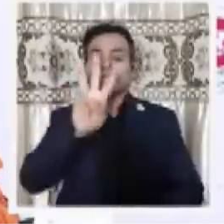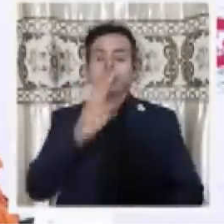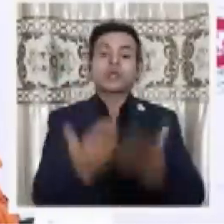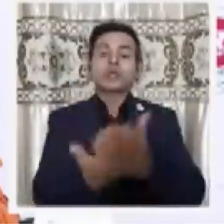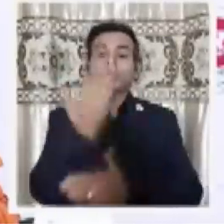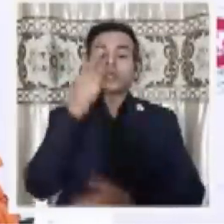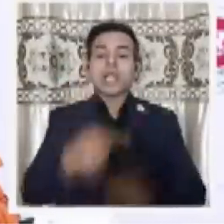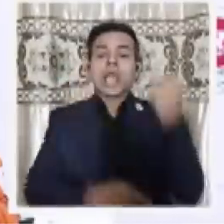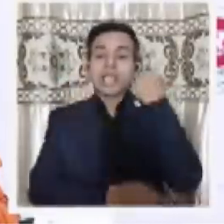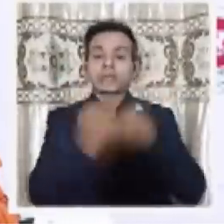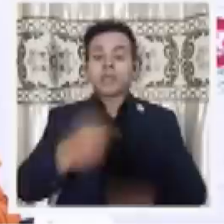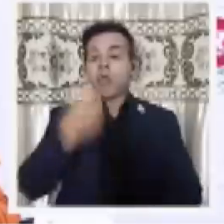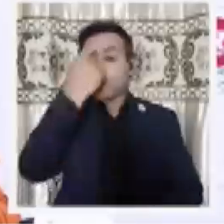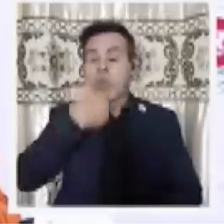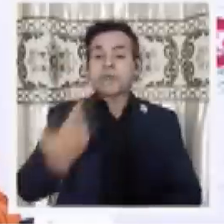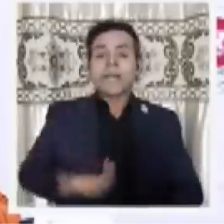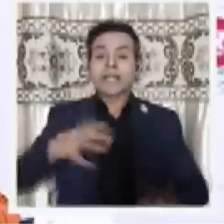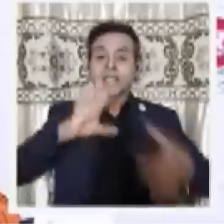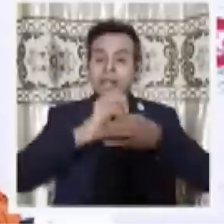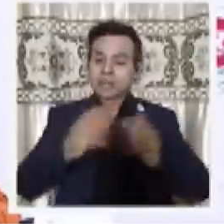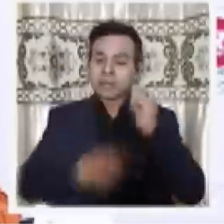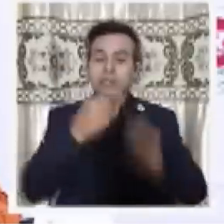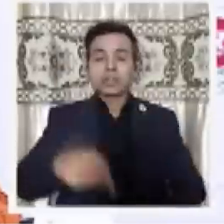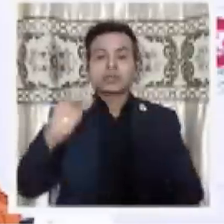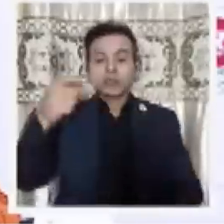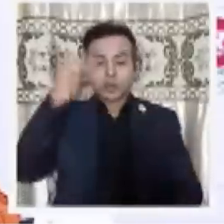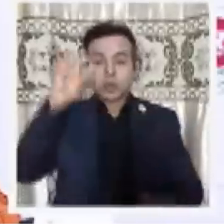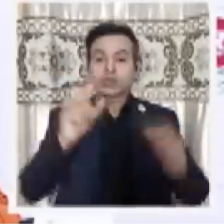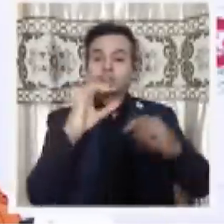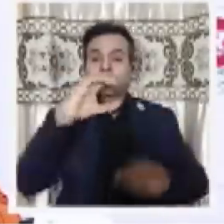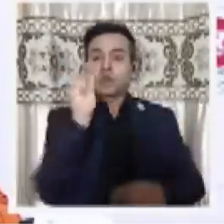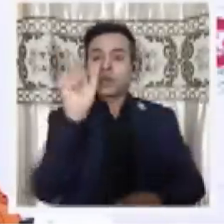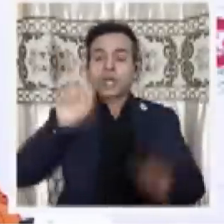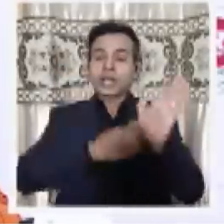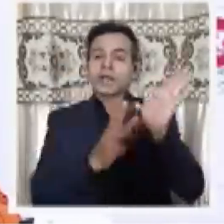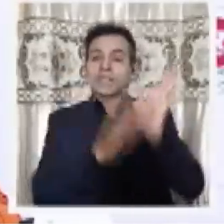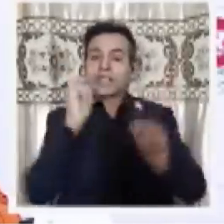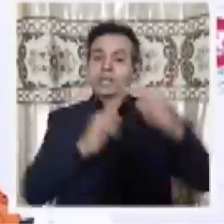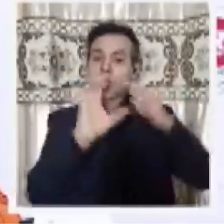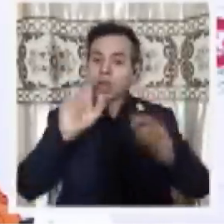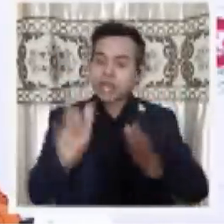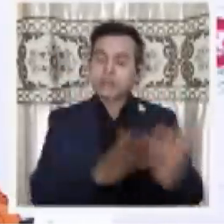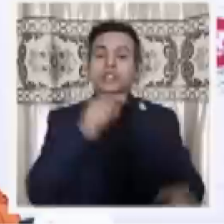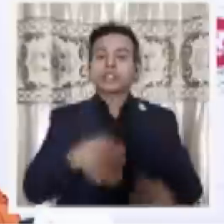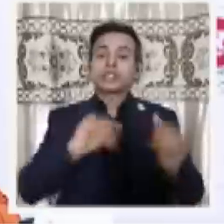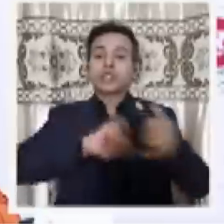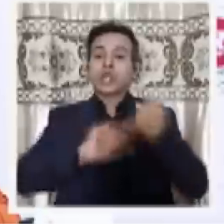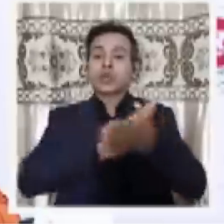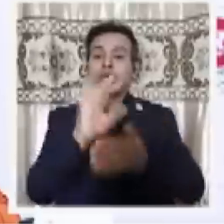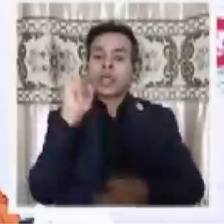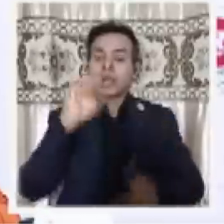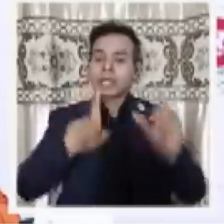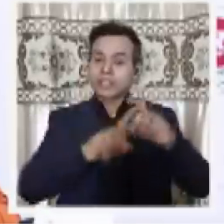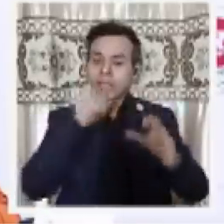99টি। এখানে আরেকটি তথ্য দিতে চাই, গত সপ্তাহে তিনটি নতুন হাসপাতাল, কুয়েত বাংলাদেশ মৈত্রী সরকারি